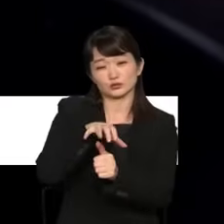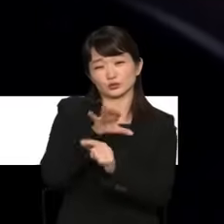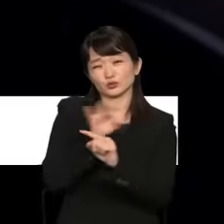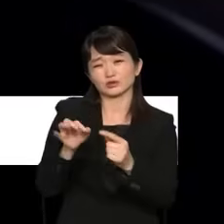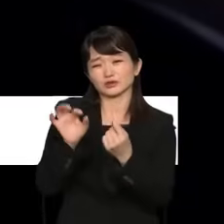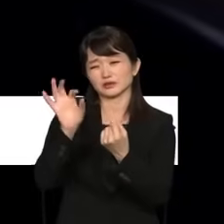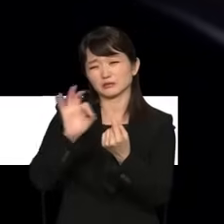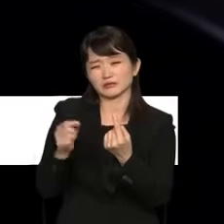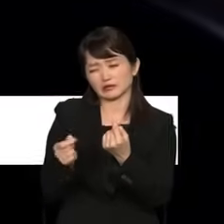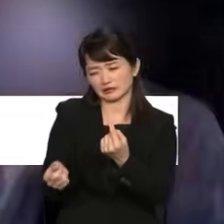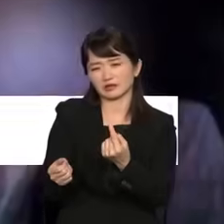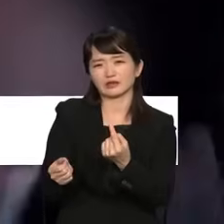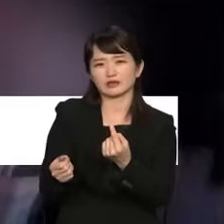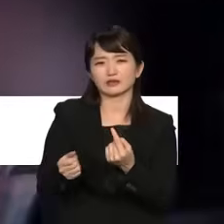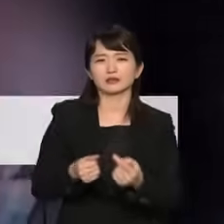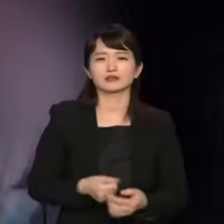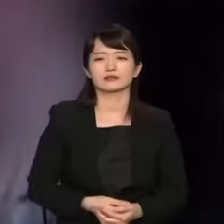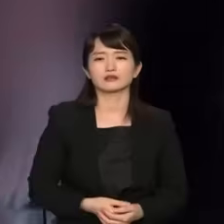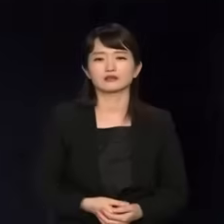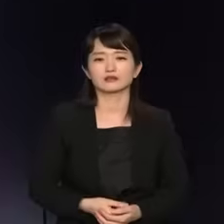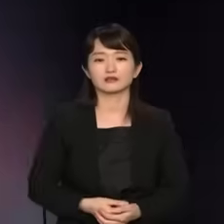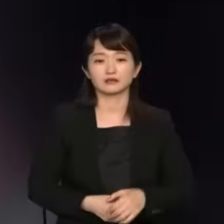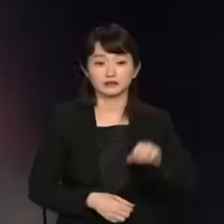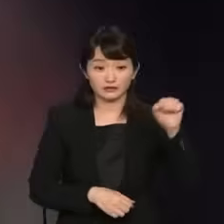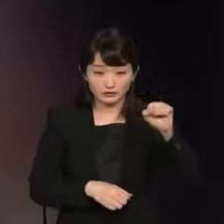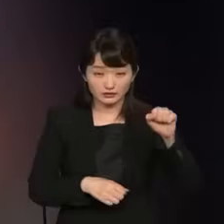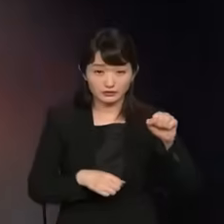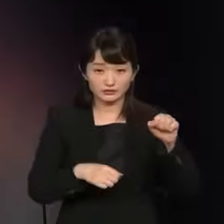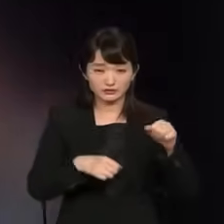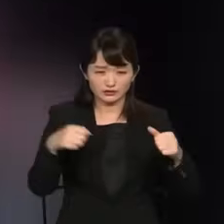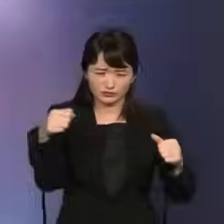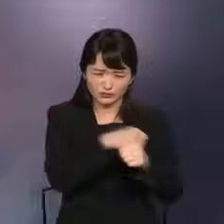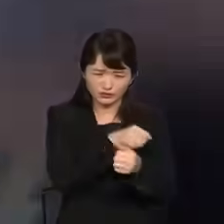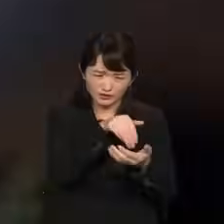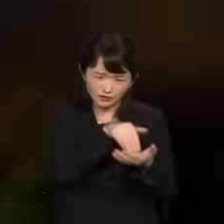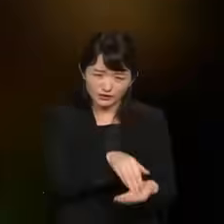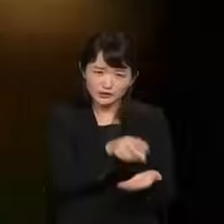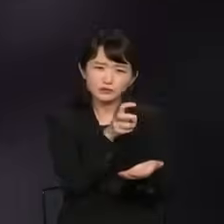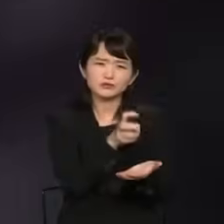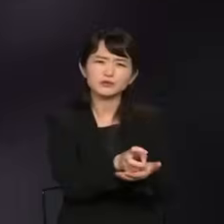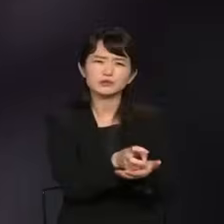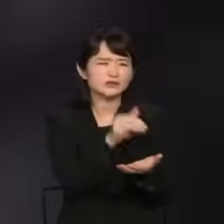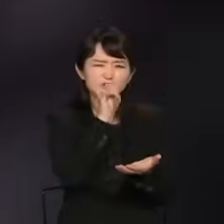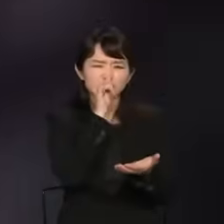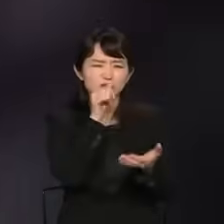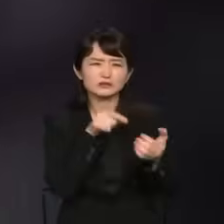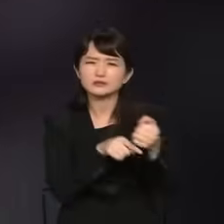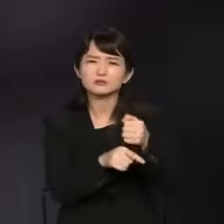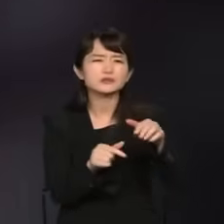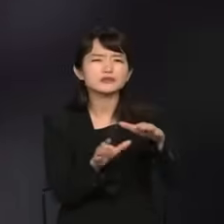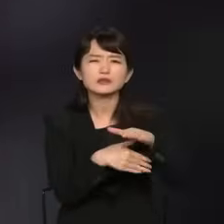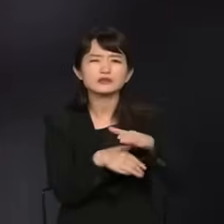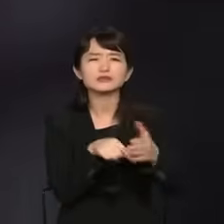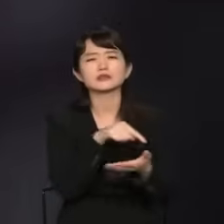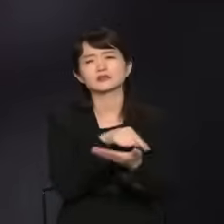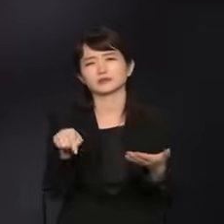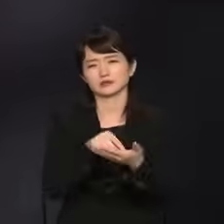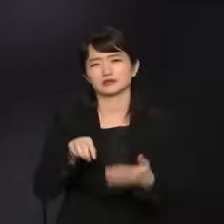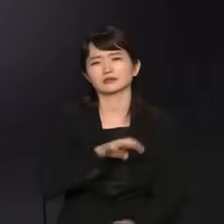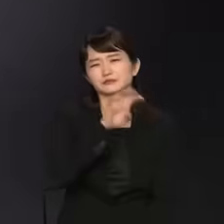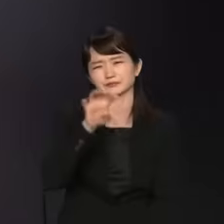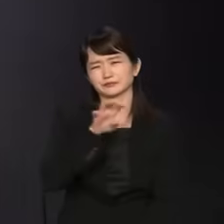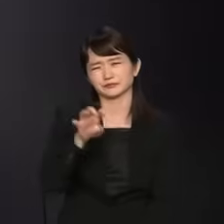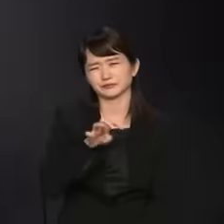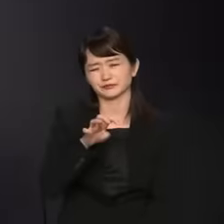1% 수준에 그치는 실정. 운전자 폭행 가중처벌법이 있으나 마나 한다면 피해는 대풀이 될 수밖에